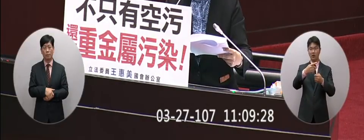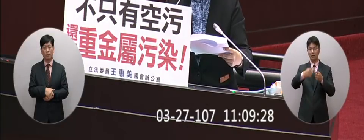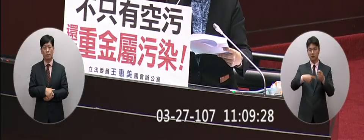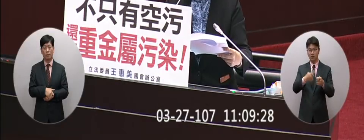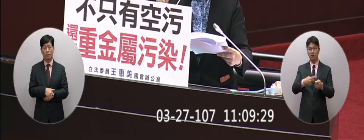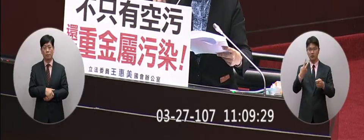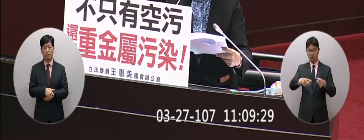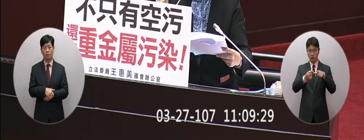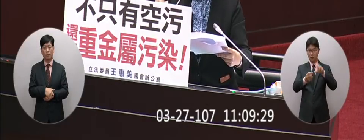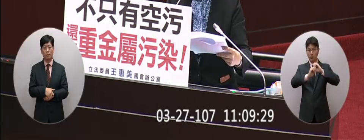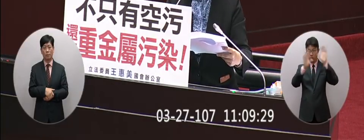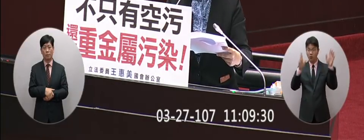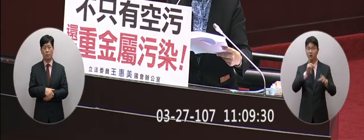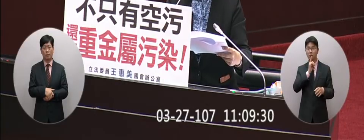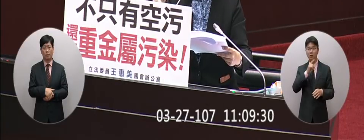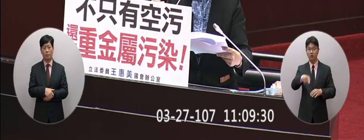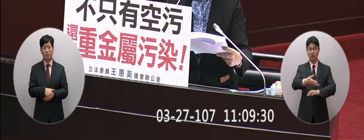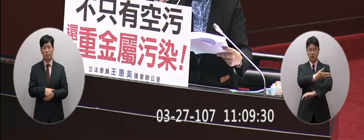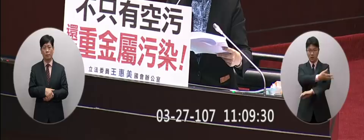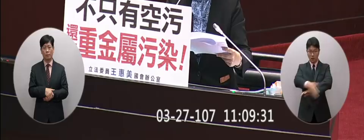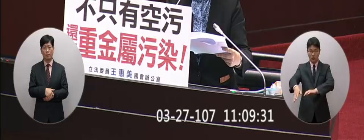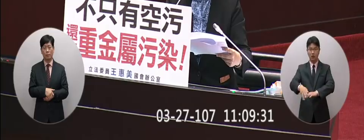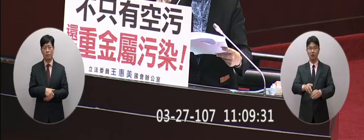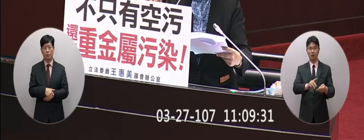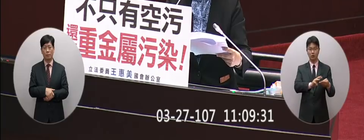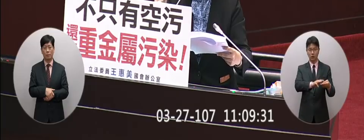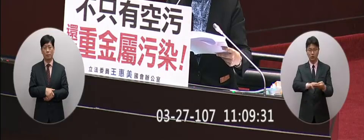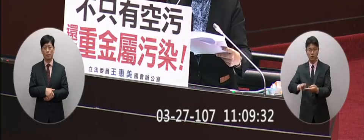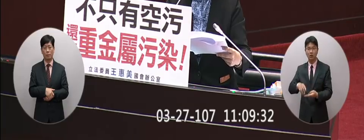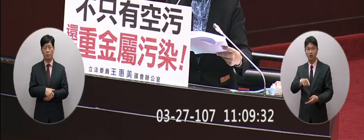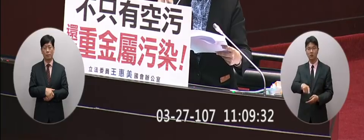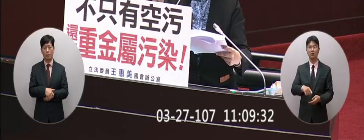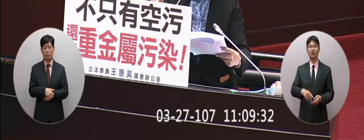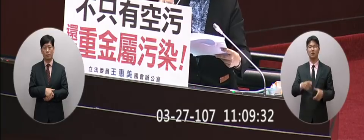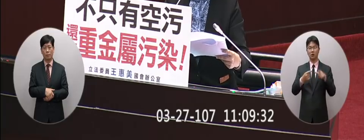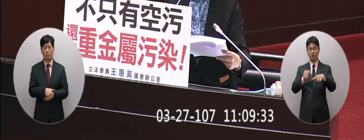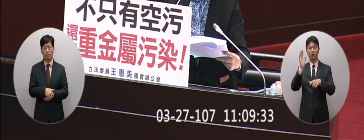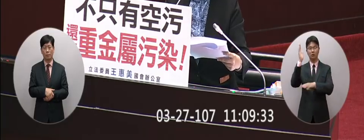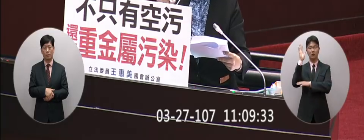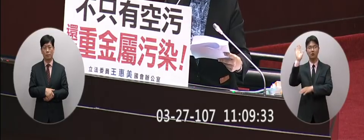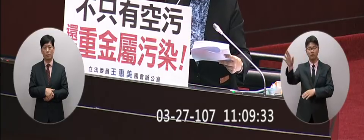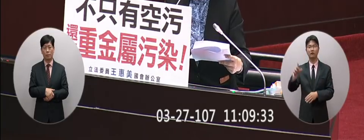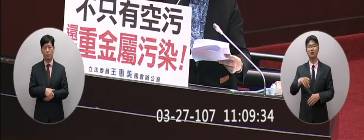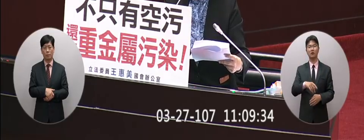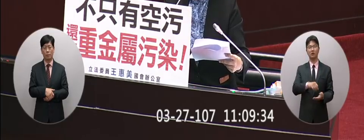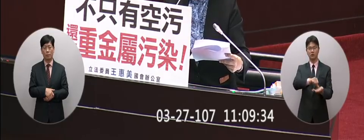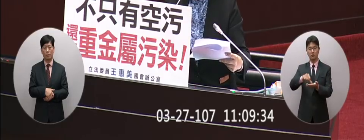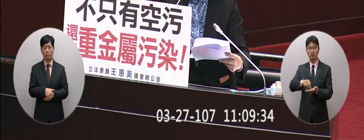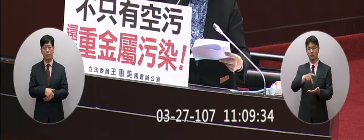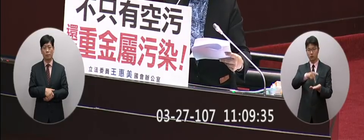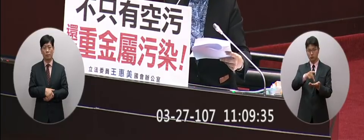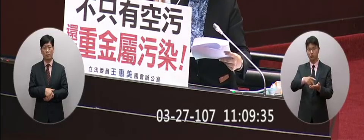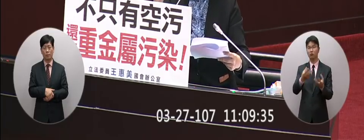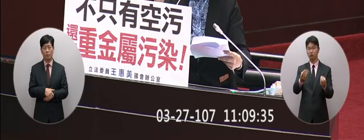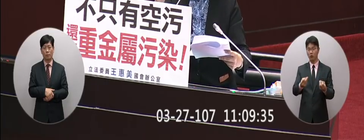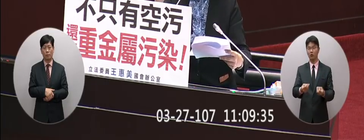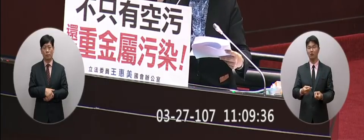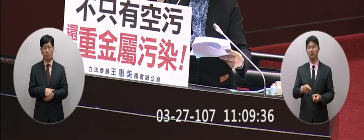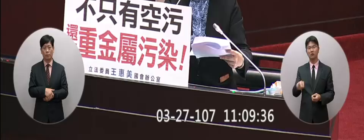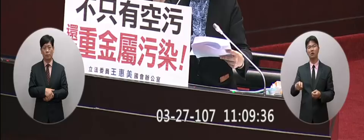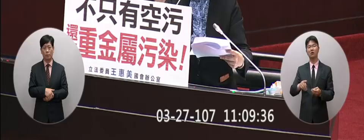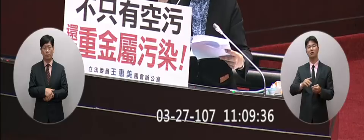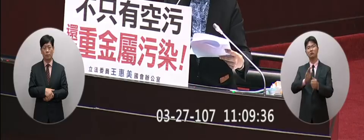啊，又公告了说啊，这个河川用地哦是公法人呐、啊，这不属于租界啊，所以99年他们就开始没农保嘞。这个部